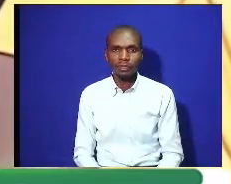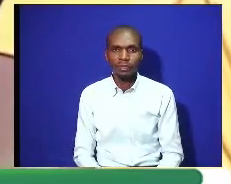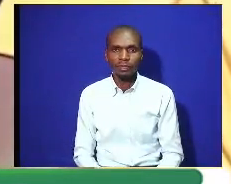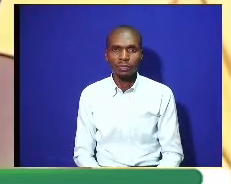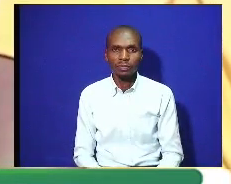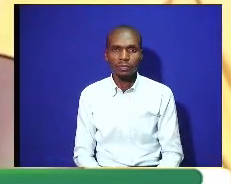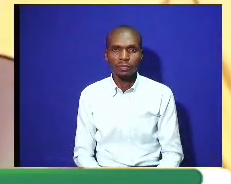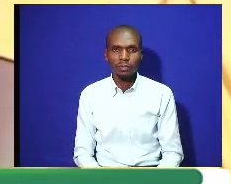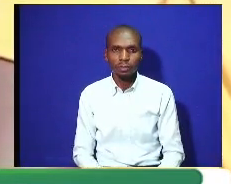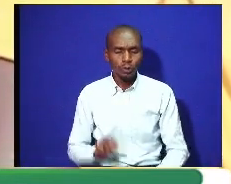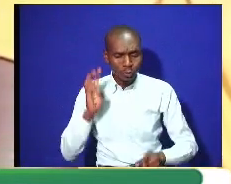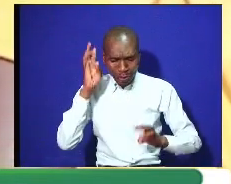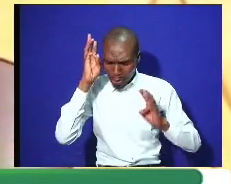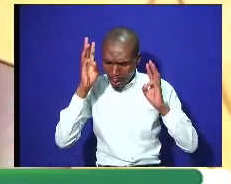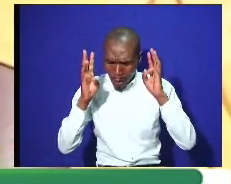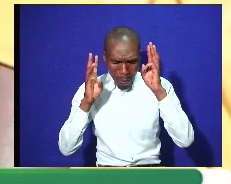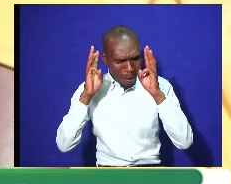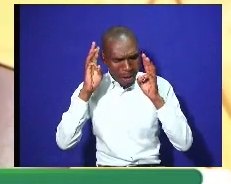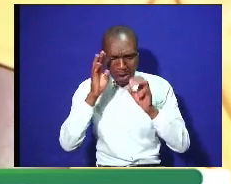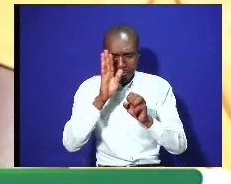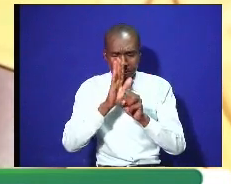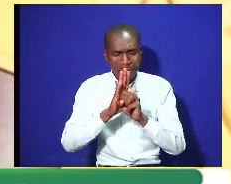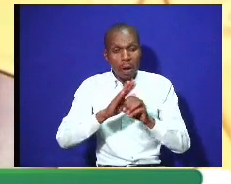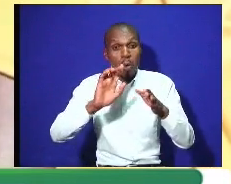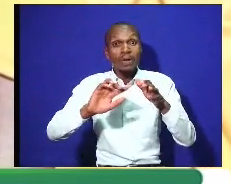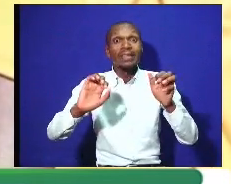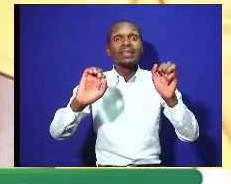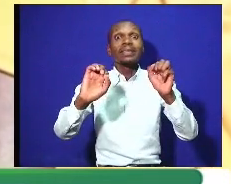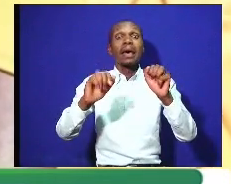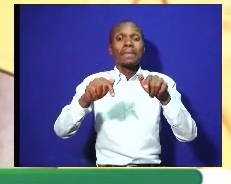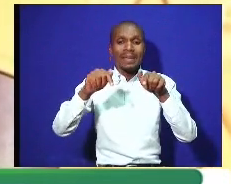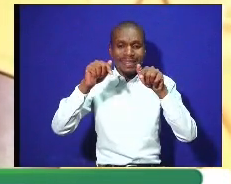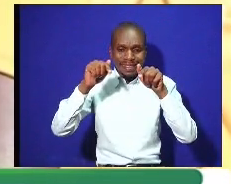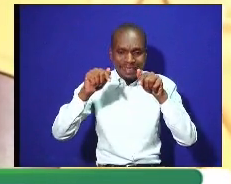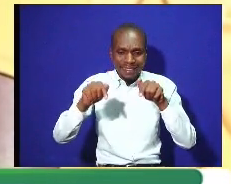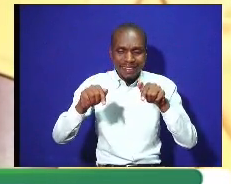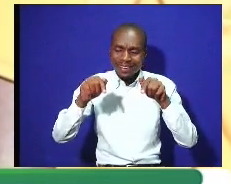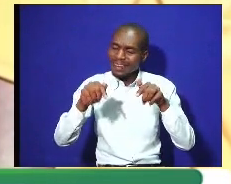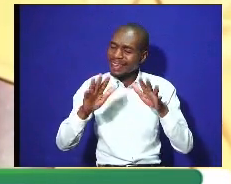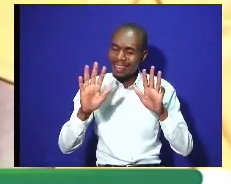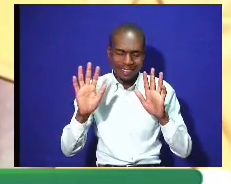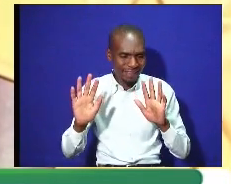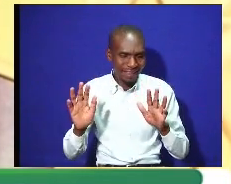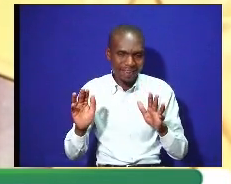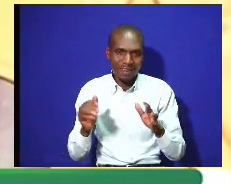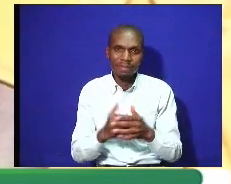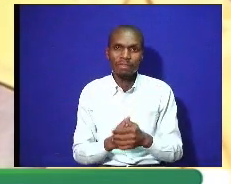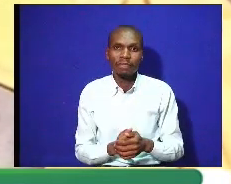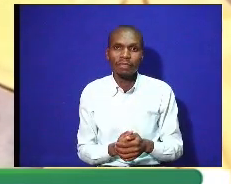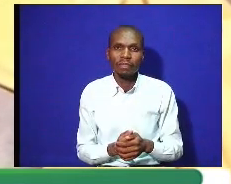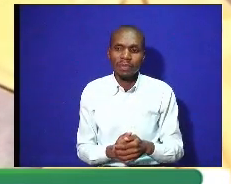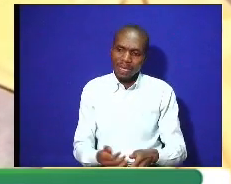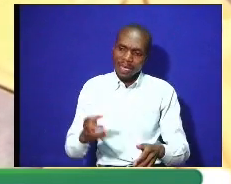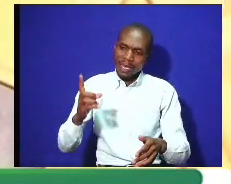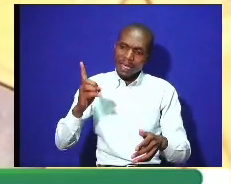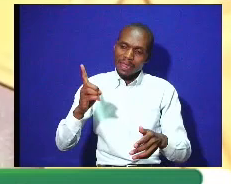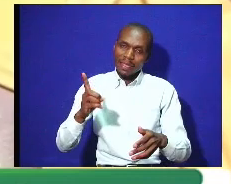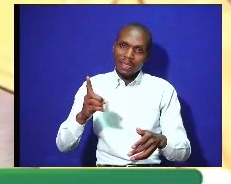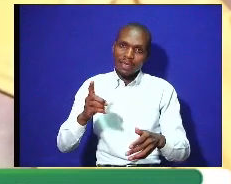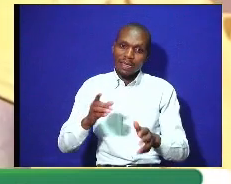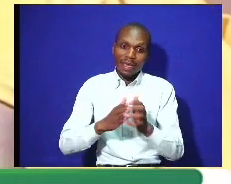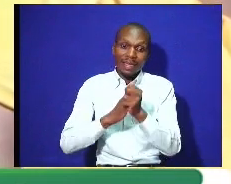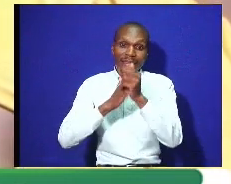Iyo tori no moichano. Kwa ba mangana ya koleka nilega yeke nyugia ito kia. Nyakanga ye kuwana. Oyo iga no morayo ito konyogo